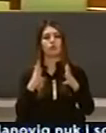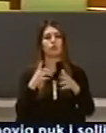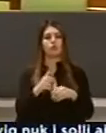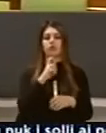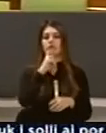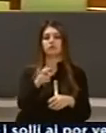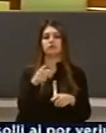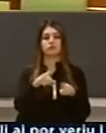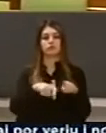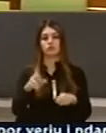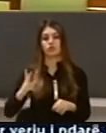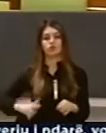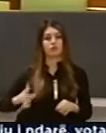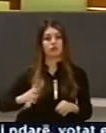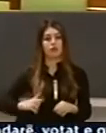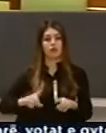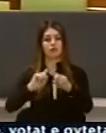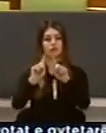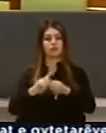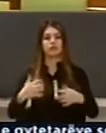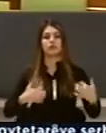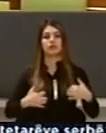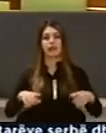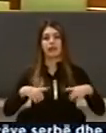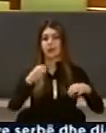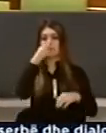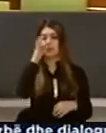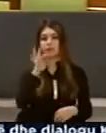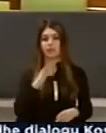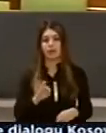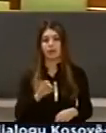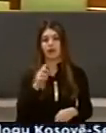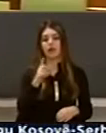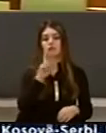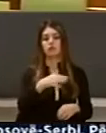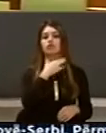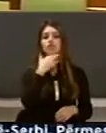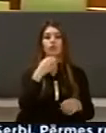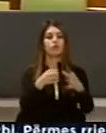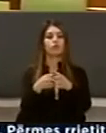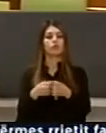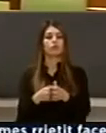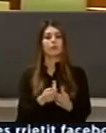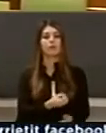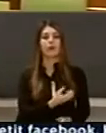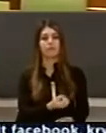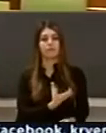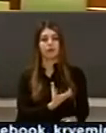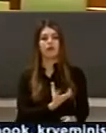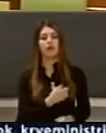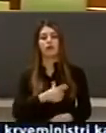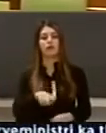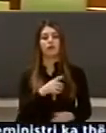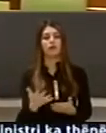se shumë qytetarë, duke synuar jetë më të mirë, kanë rënë prej grupeve mafioze, të cilat po e shfrytëzojnë pakënaqësinë